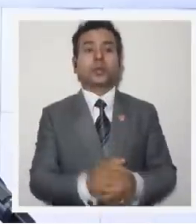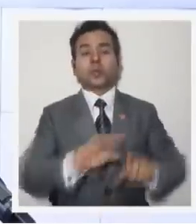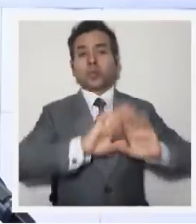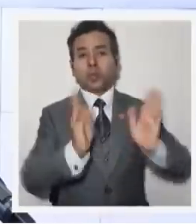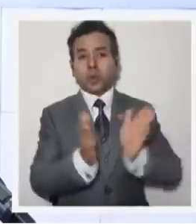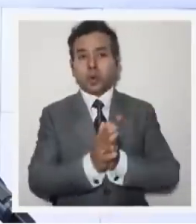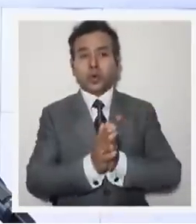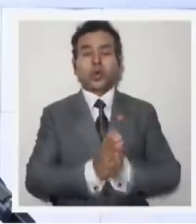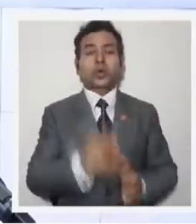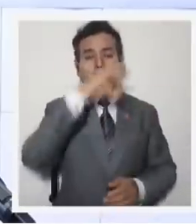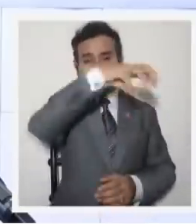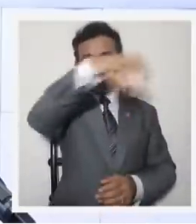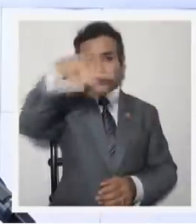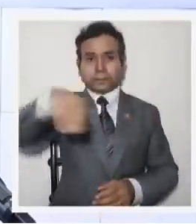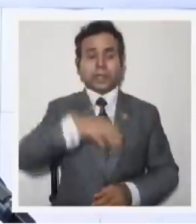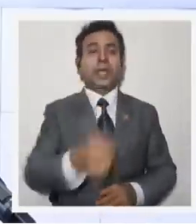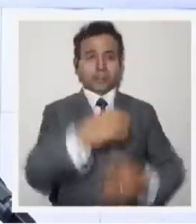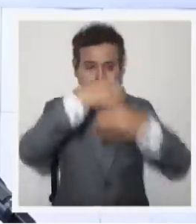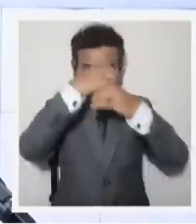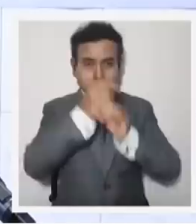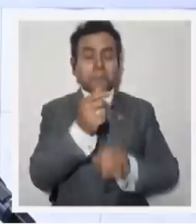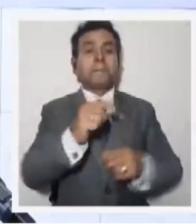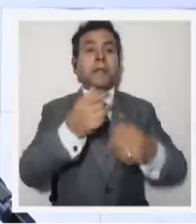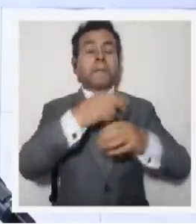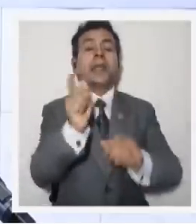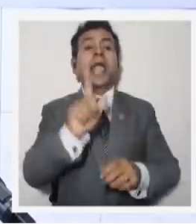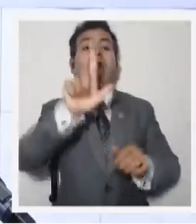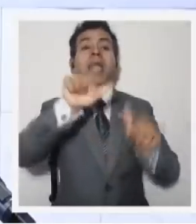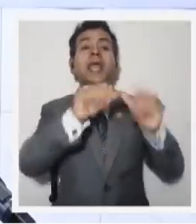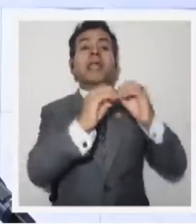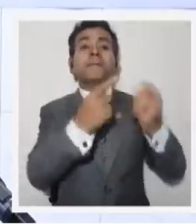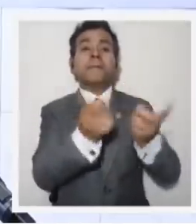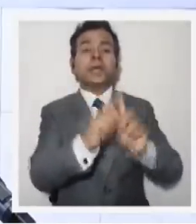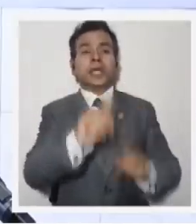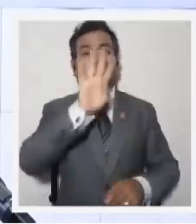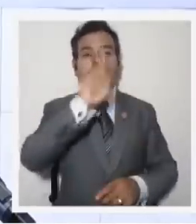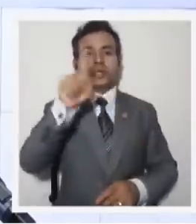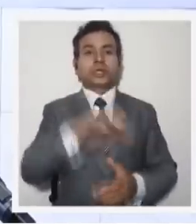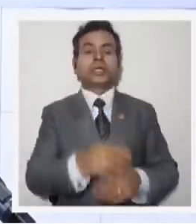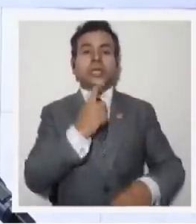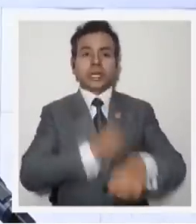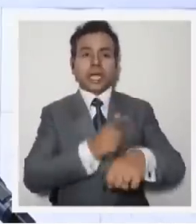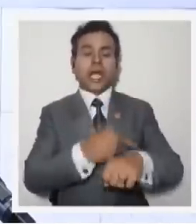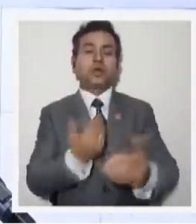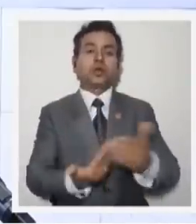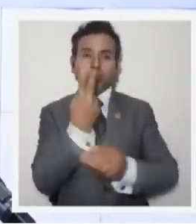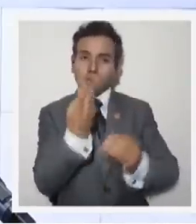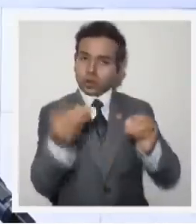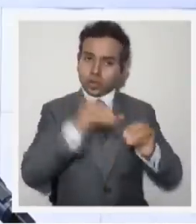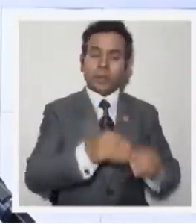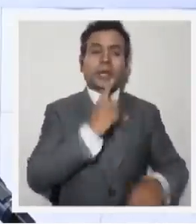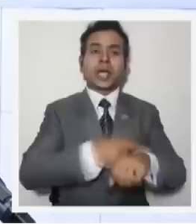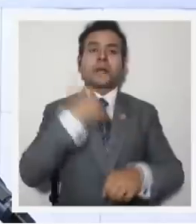আমরা আজকের যে বলবো, আমরা 41টি ল্যাবে আমাদের পরীক্ষা হয়েছে। এই 41টি ল্যাবের